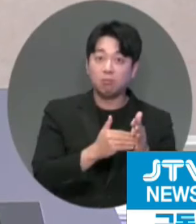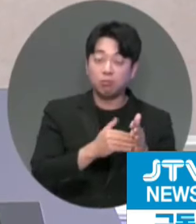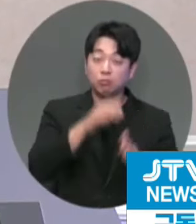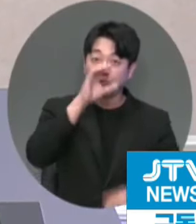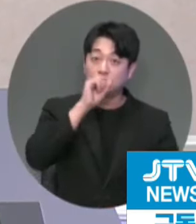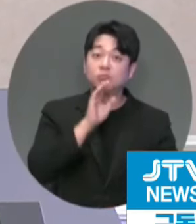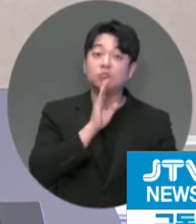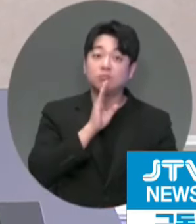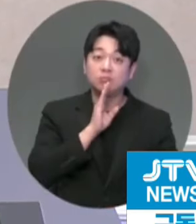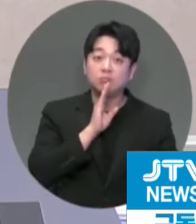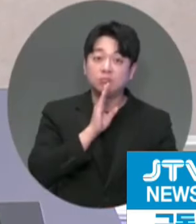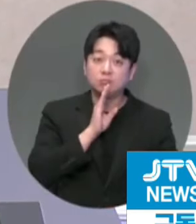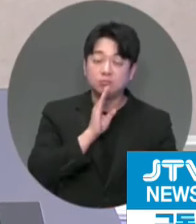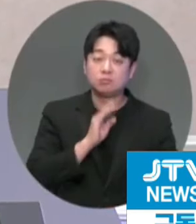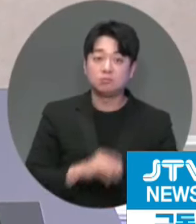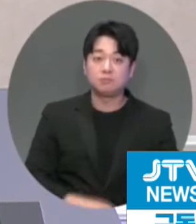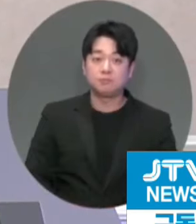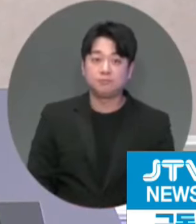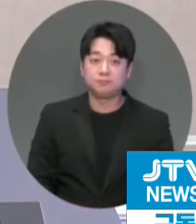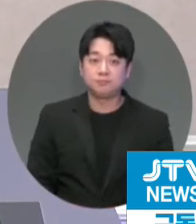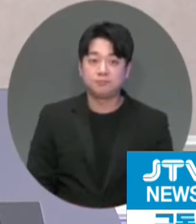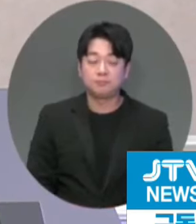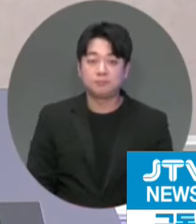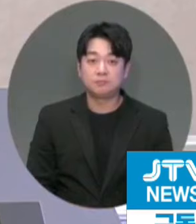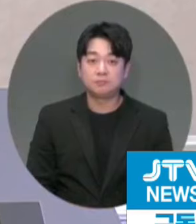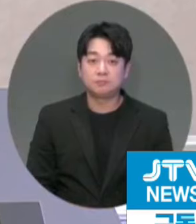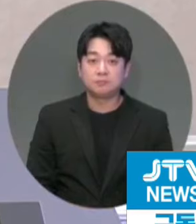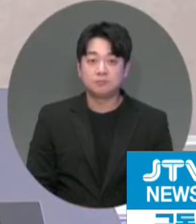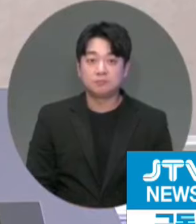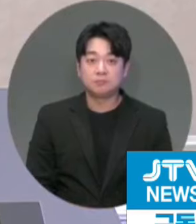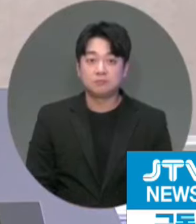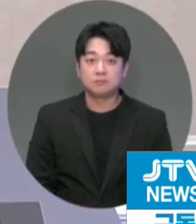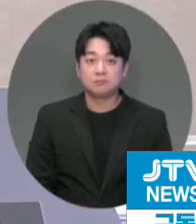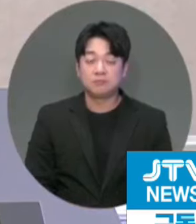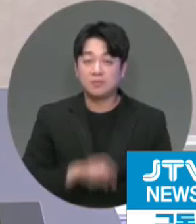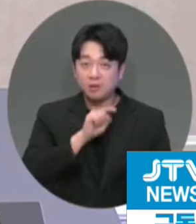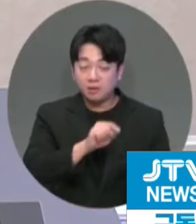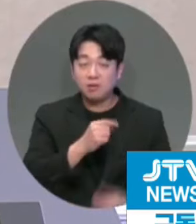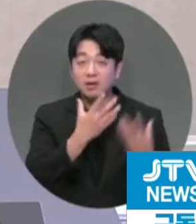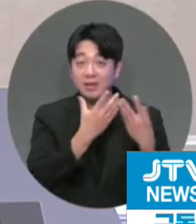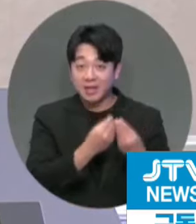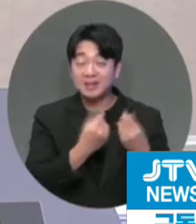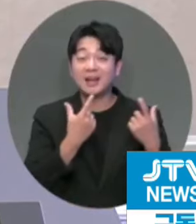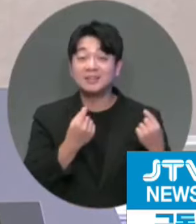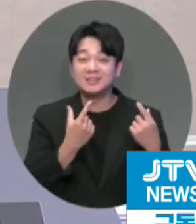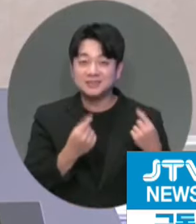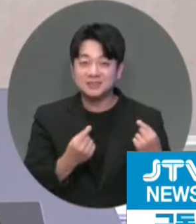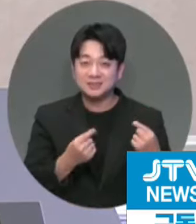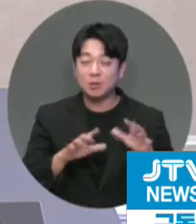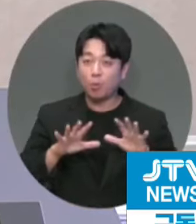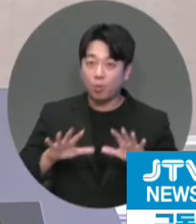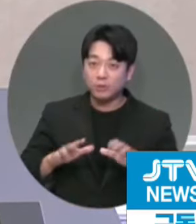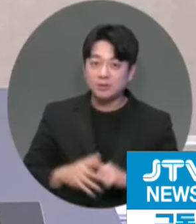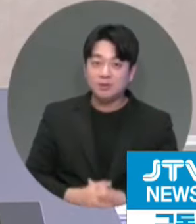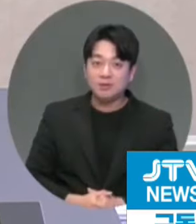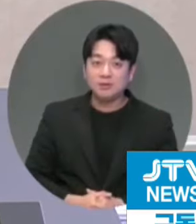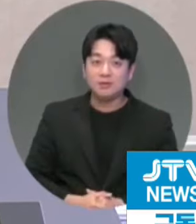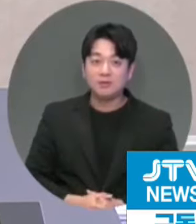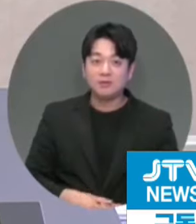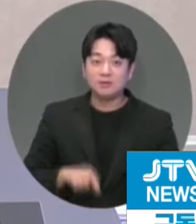합니다. 그래서 오늘 이 부분은 우리 뭐 여야 의원님들이 한 목소리로 이건 대책을 세워야